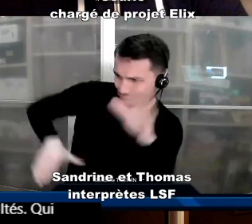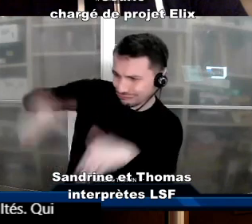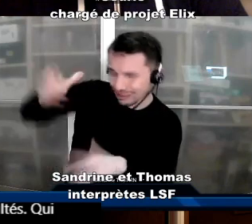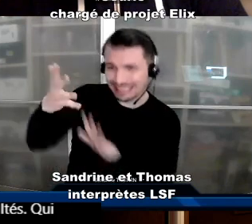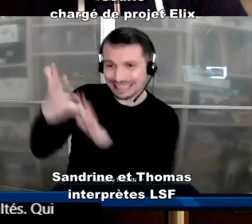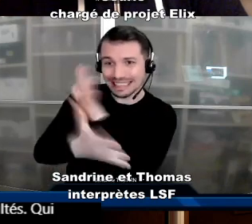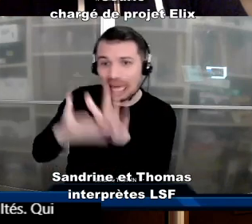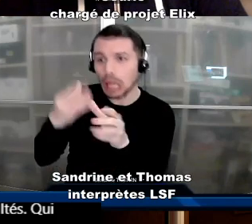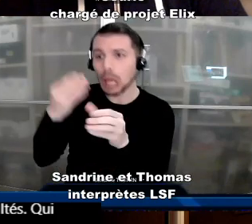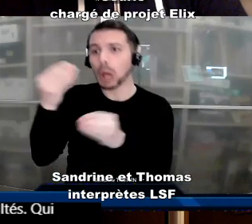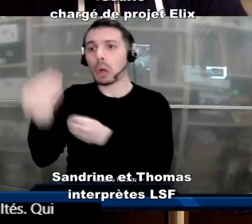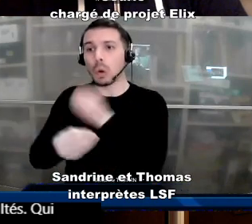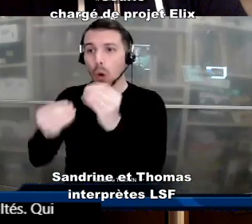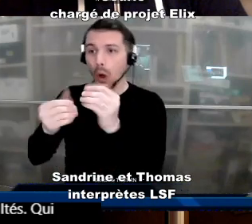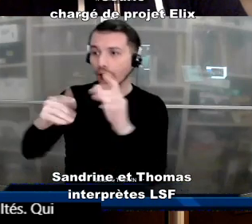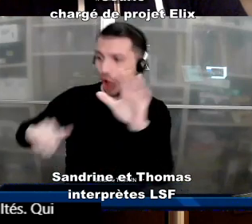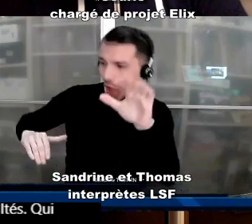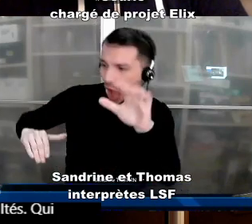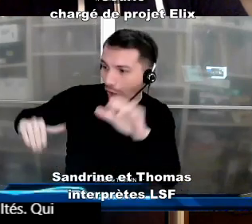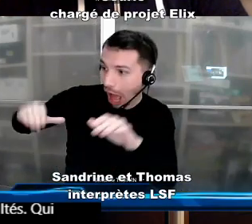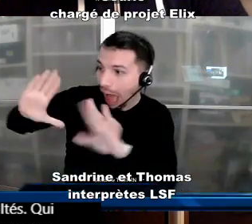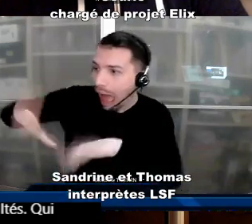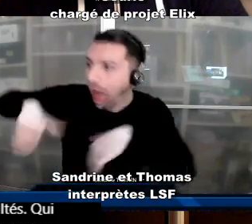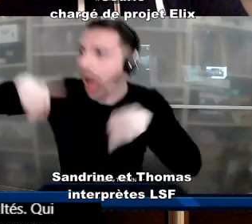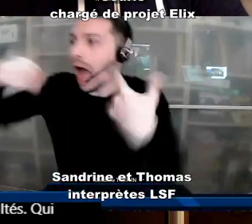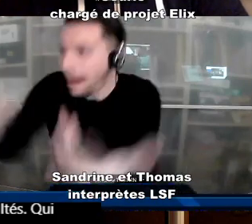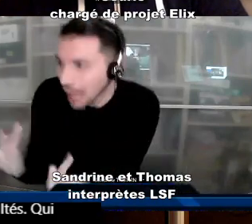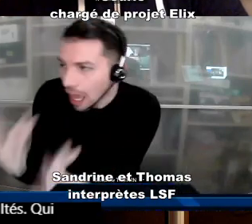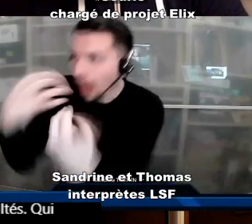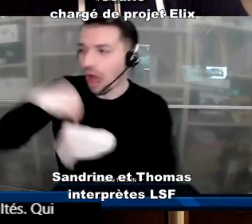quand tu es devenu adulte?